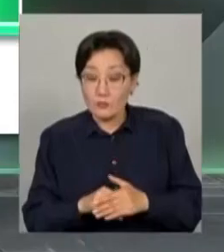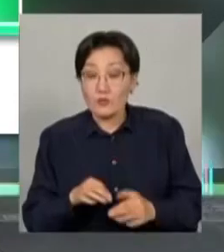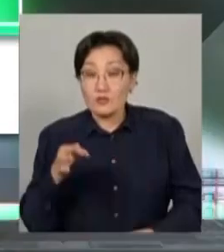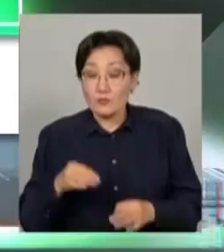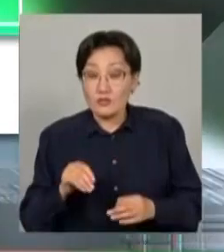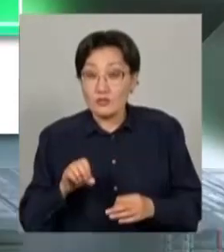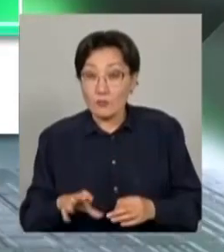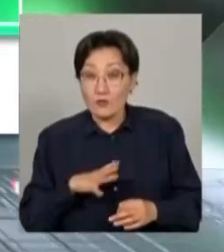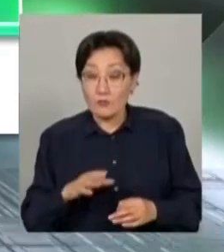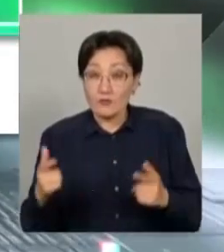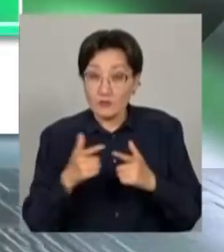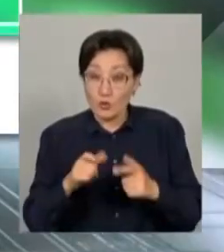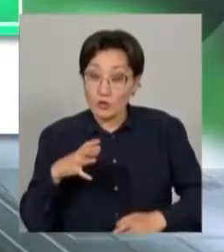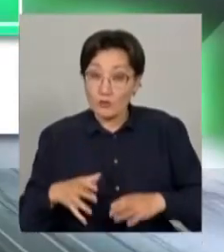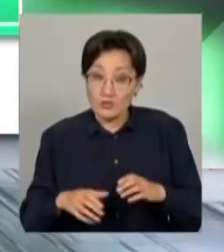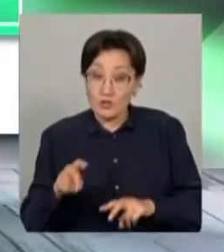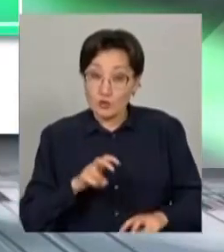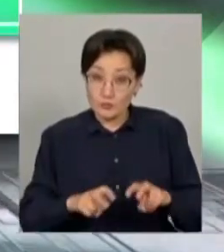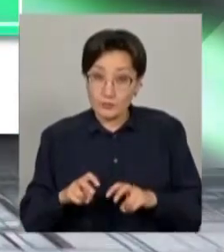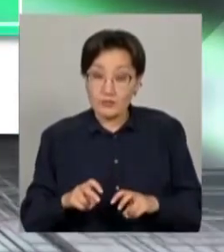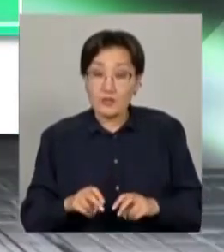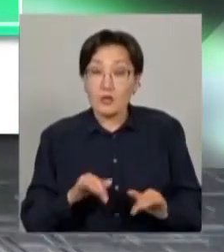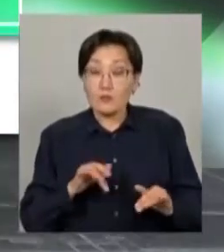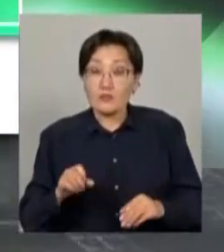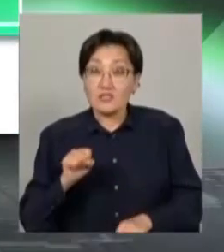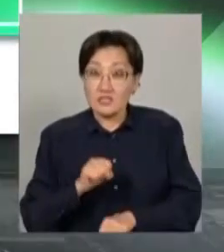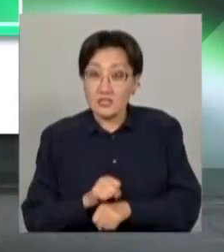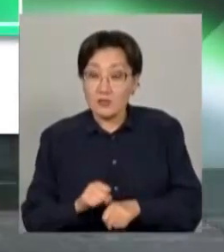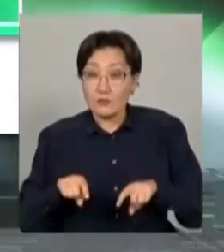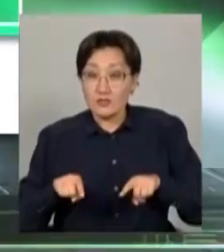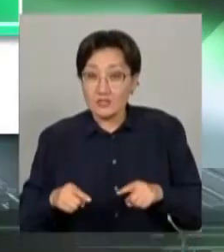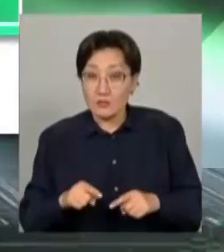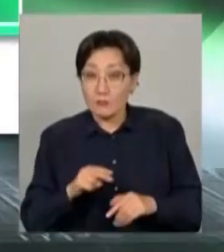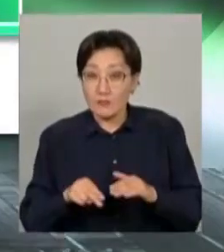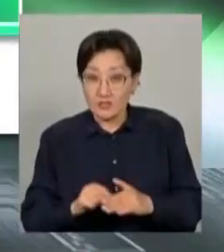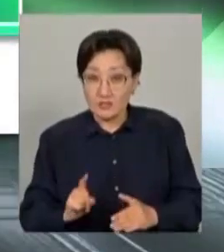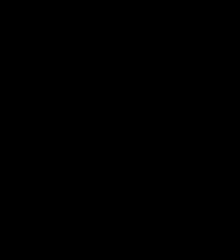связи с чем был объявлен в международный розыск с мерой пресечения в виде содержания под стражей.